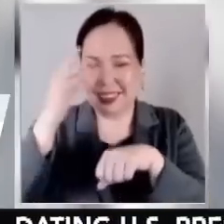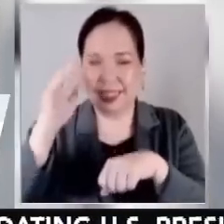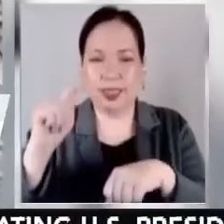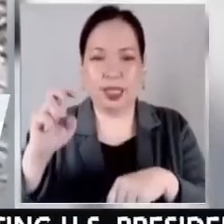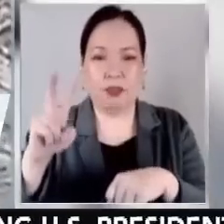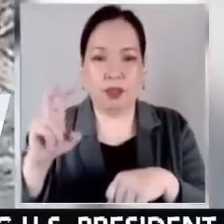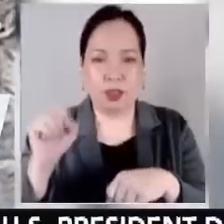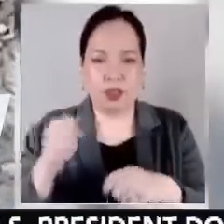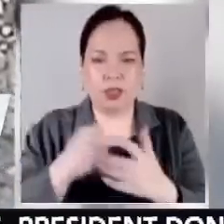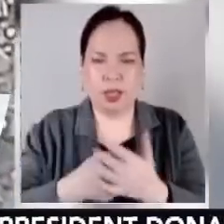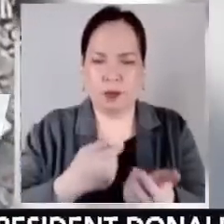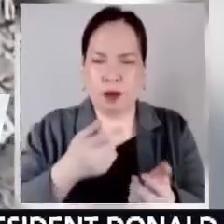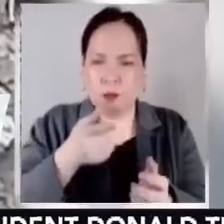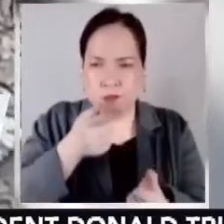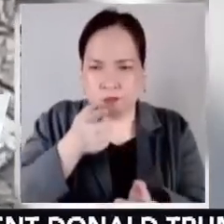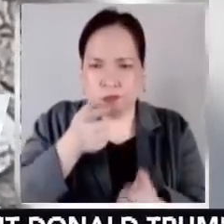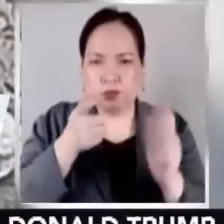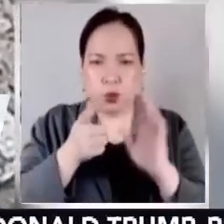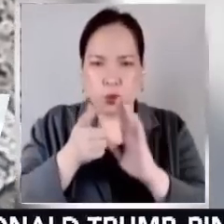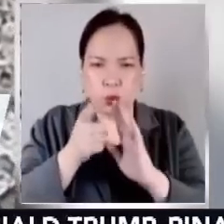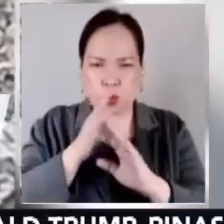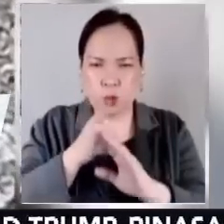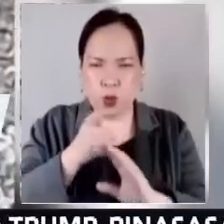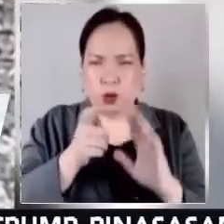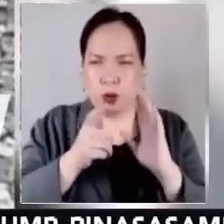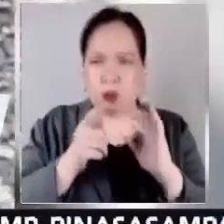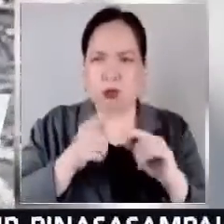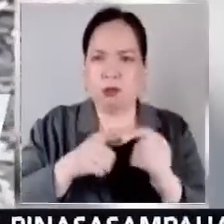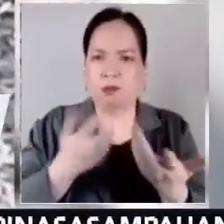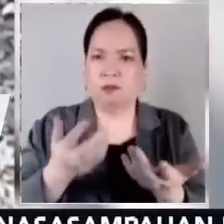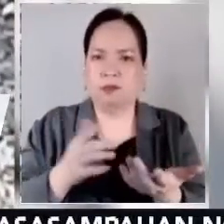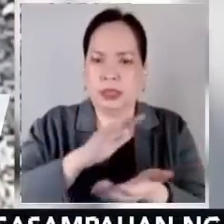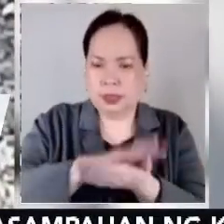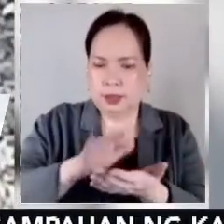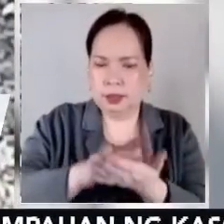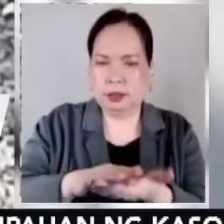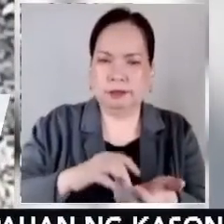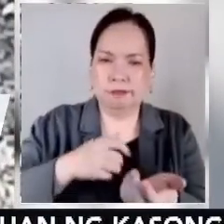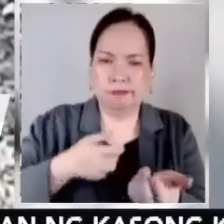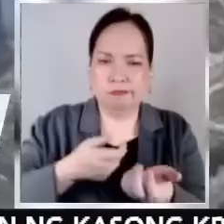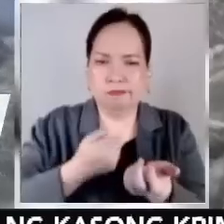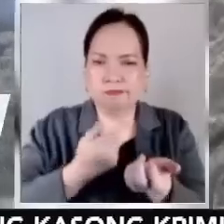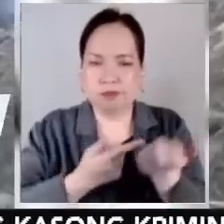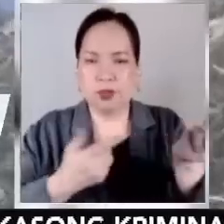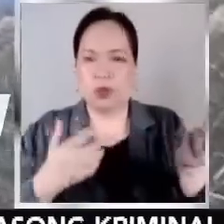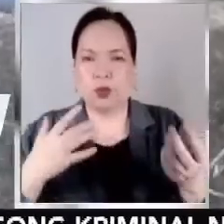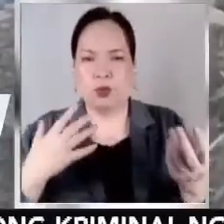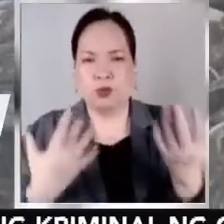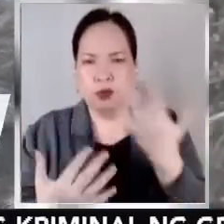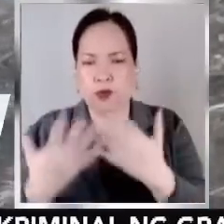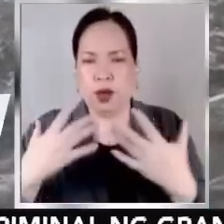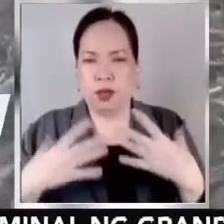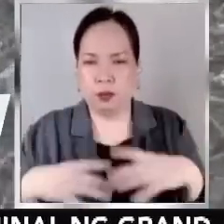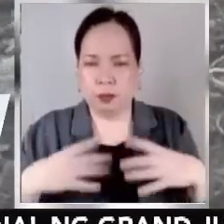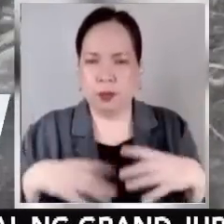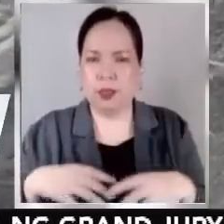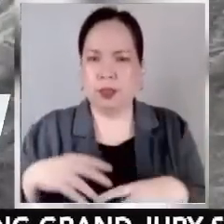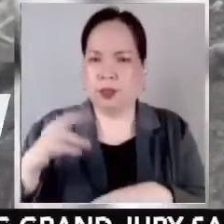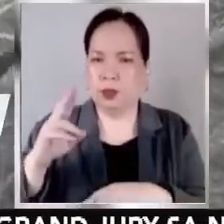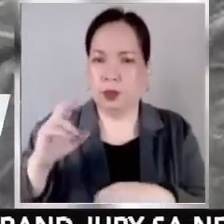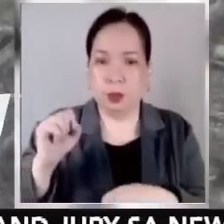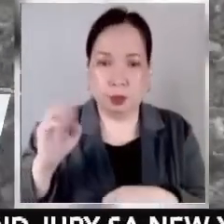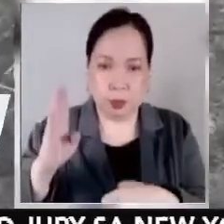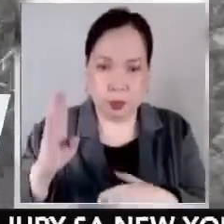basyon ng kalibre 45 panglinis ng long firearms mga sunog na damit at isang flash drive naka-recover din ng mga